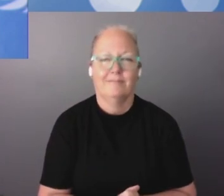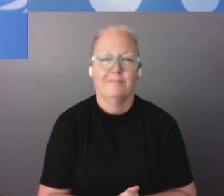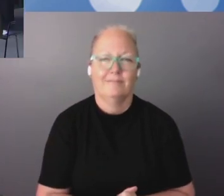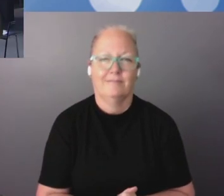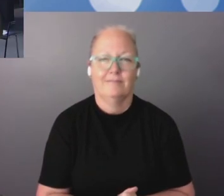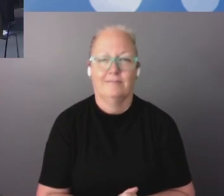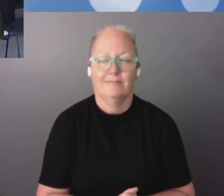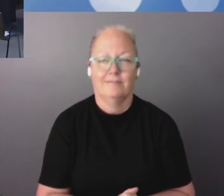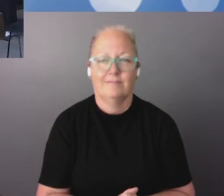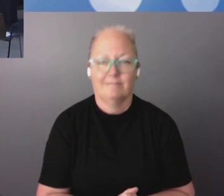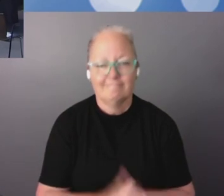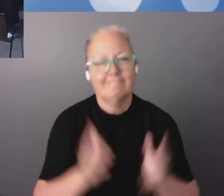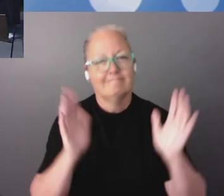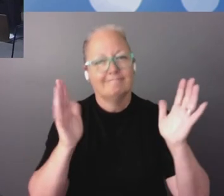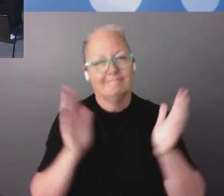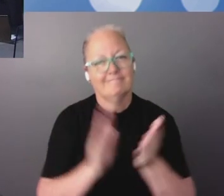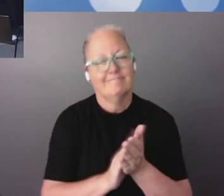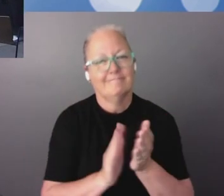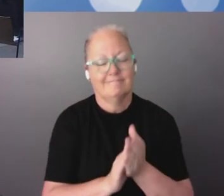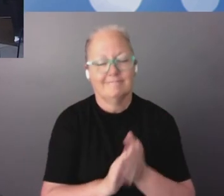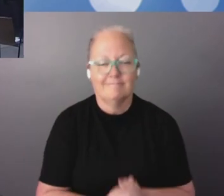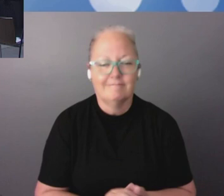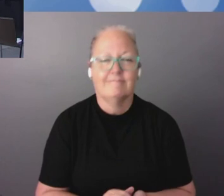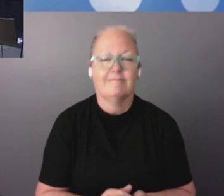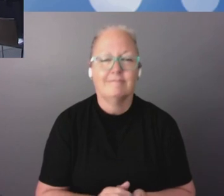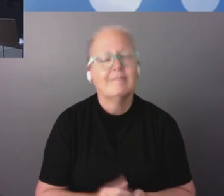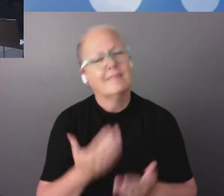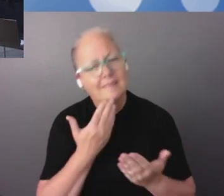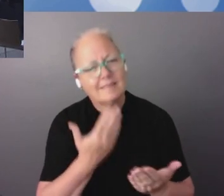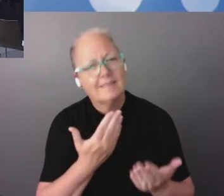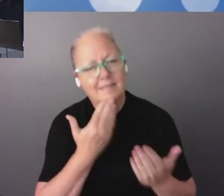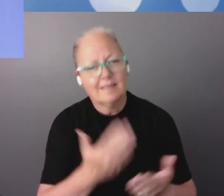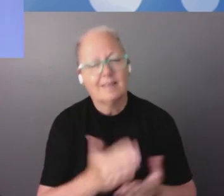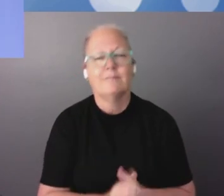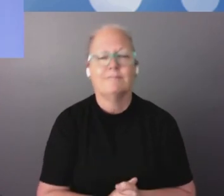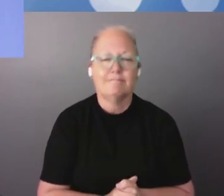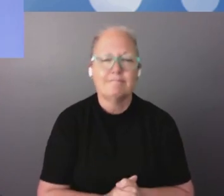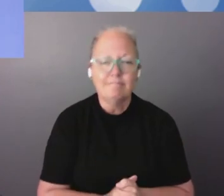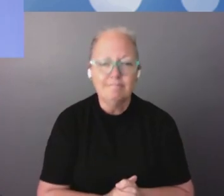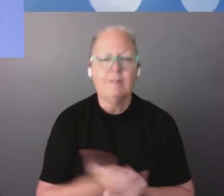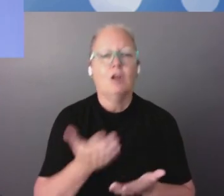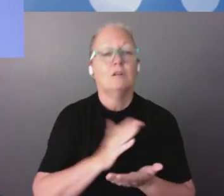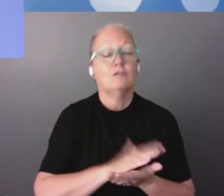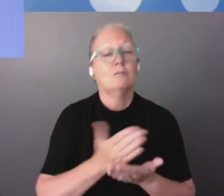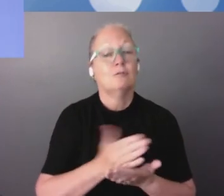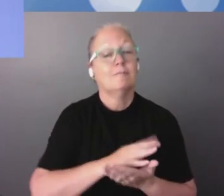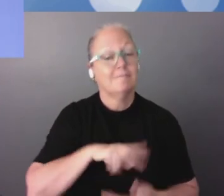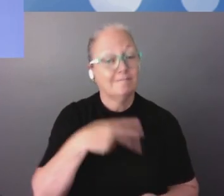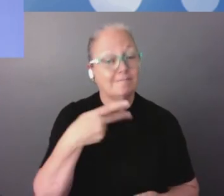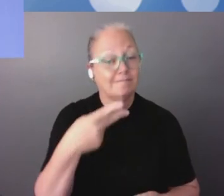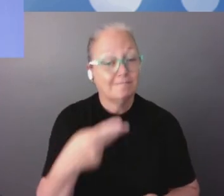家这次的活动取得圆满成功，谢谢大家。 非